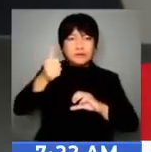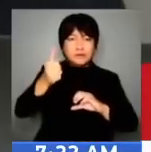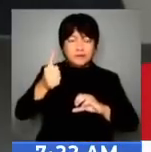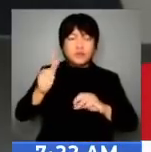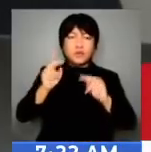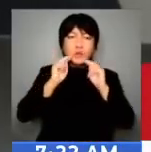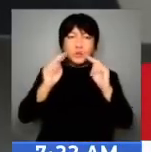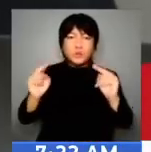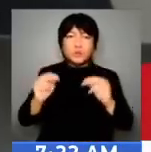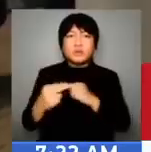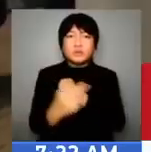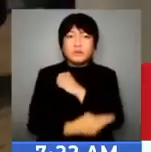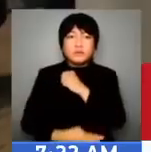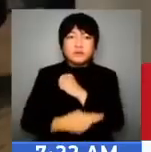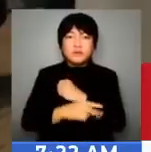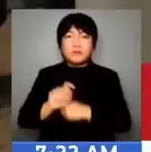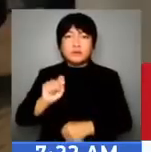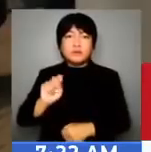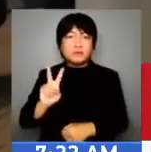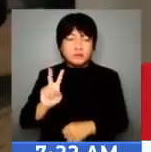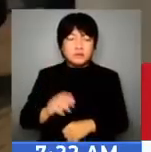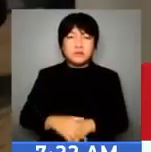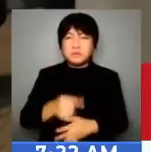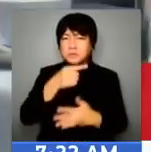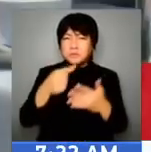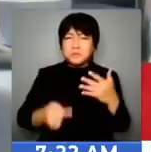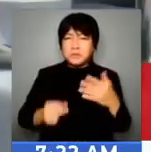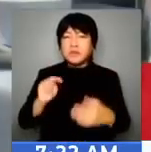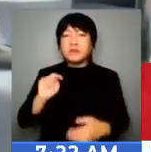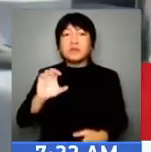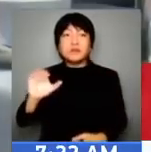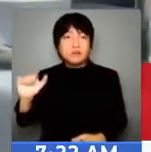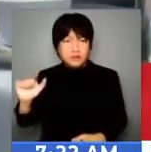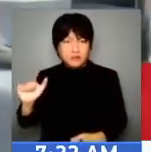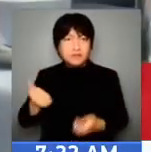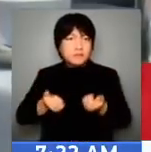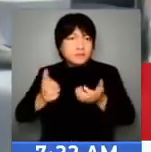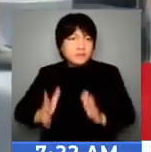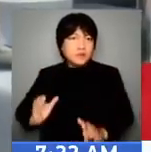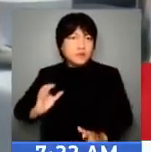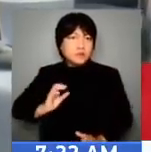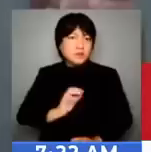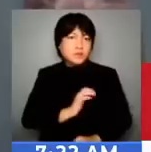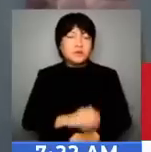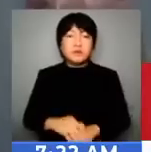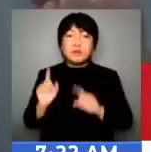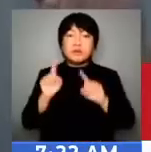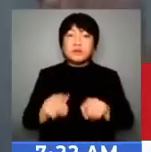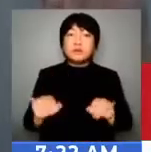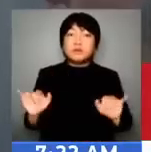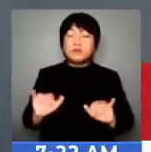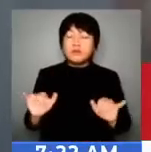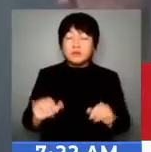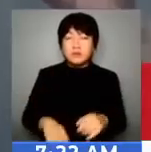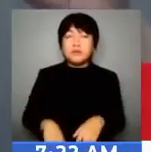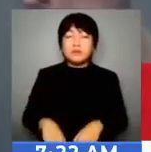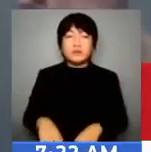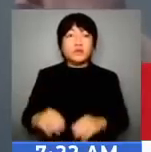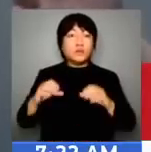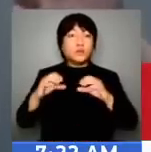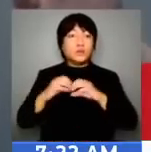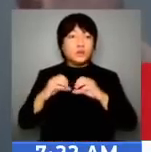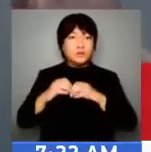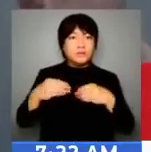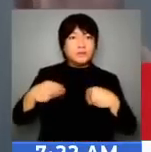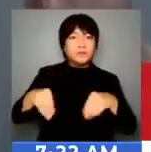Synergy, Oliver Amoroso at NCAA Management Committee. Dumalo rin si GMA Chief Marketing Officer Lizelle Maralag upang mas bigyang diin